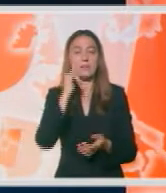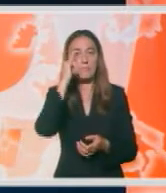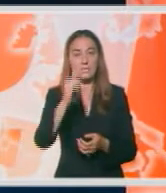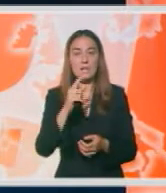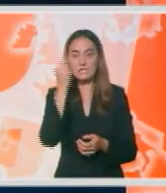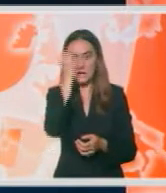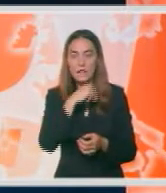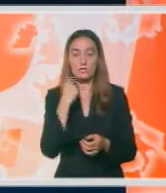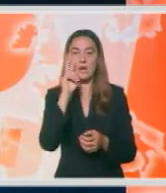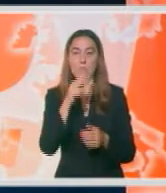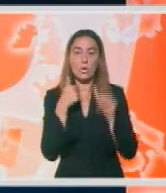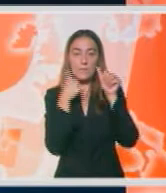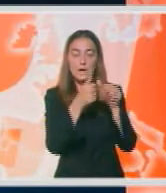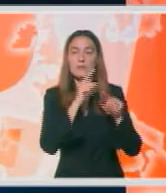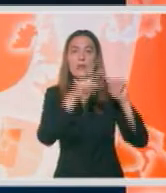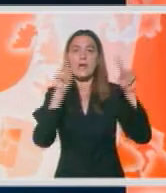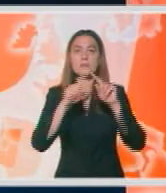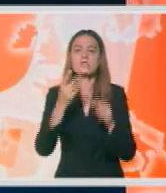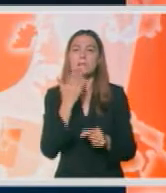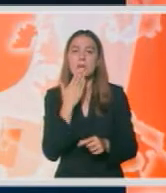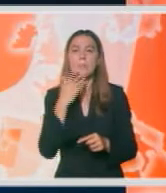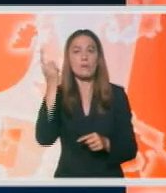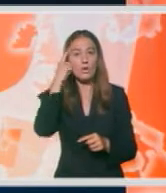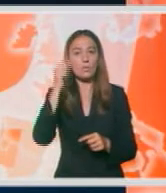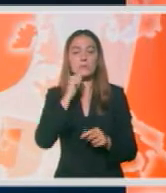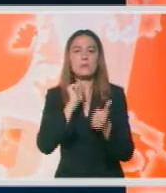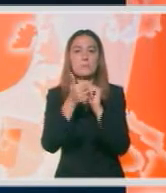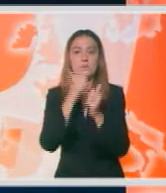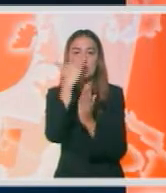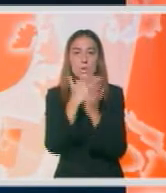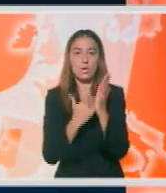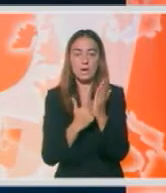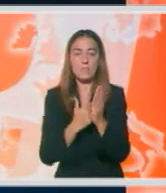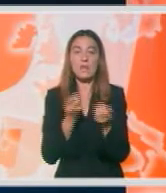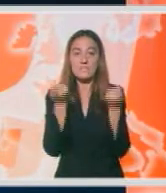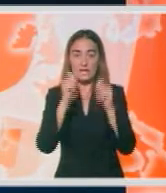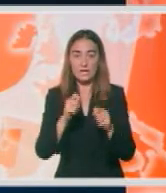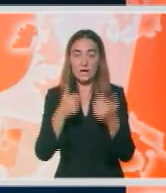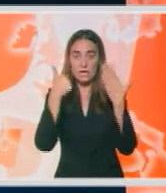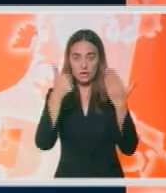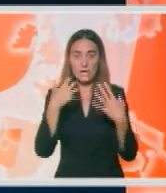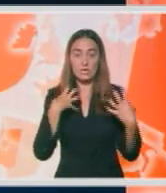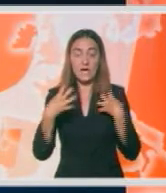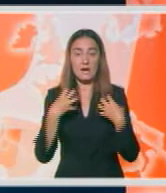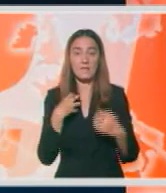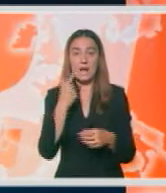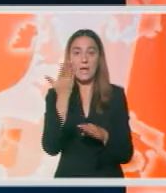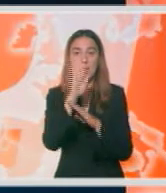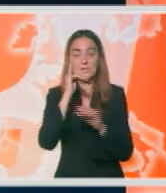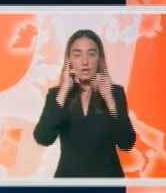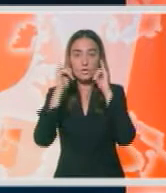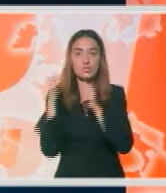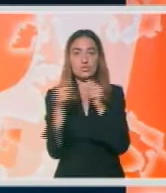posetilaca nedelju dana moglo da prati različite zabavne, kulturne i sportske programe. Na zatvaranju šestog karnevala predstavnik